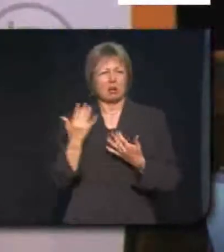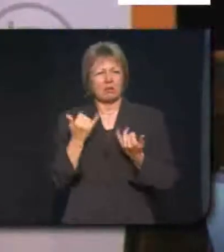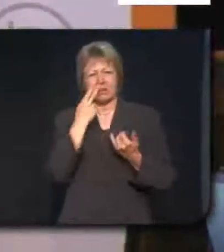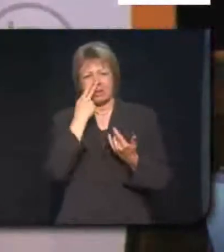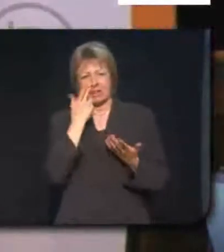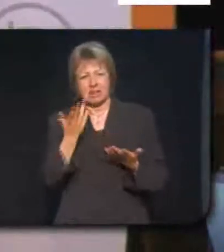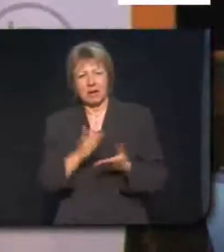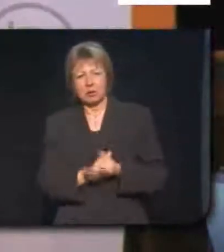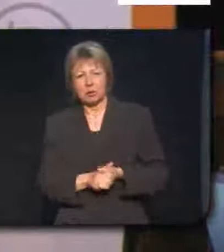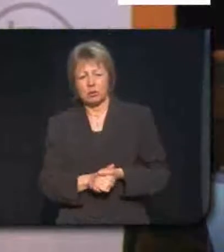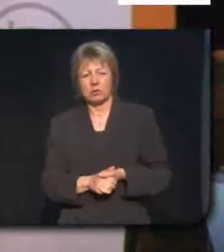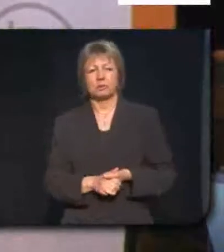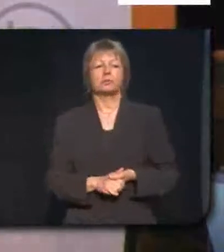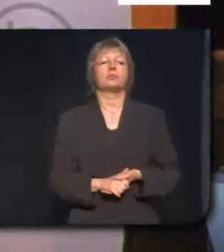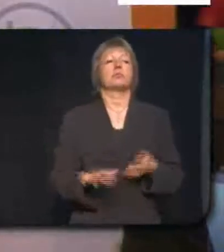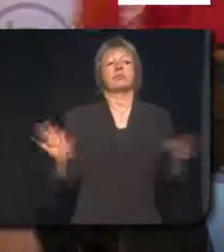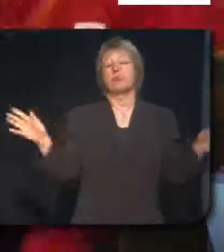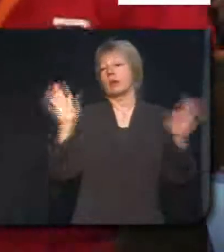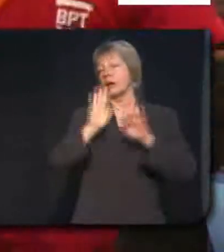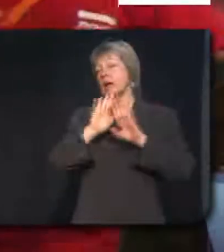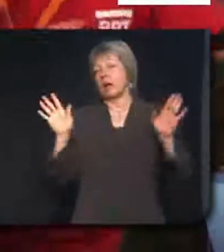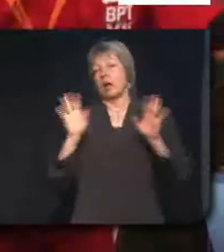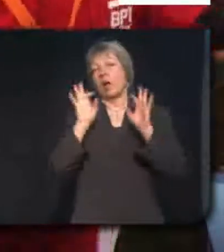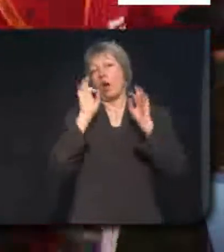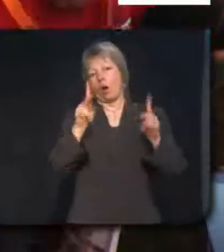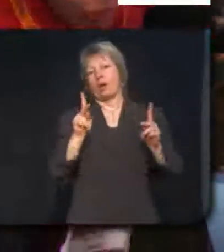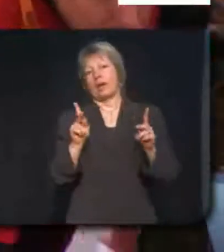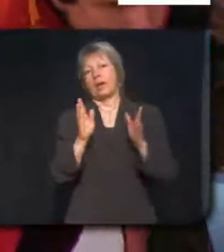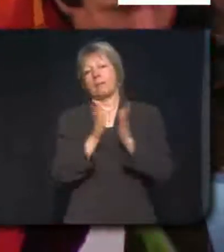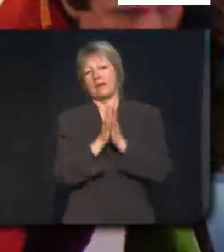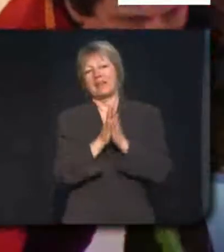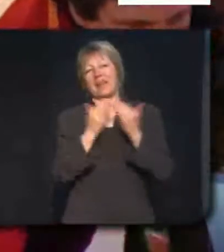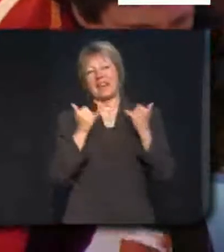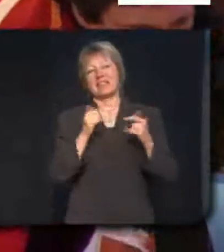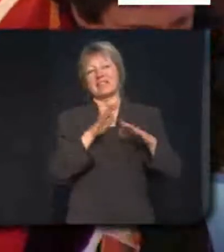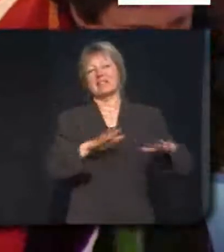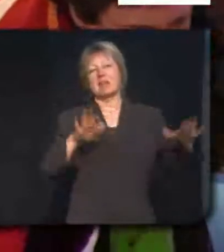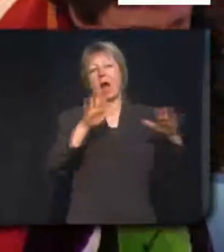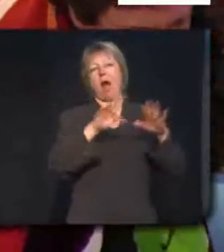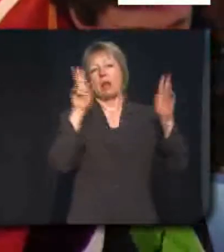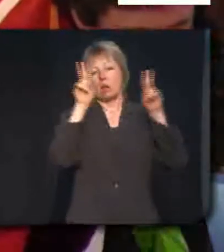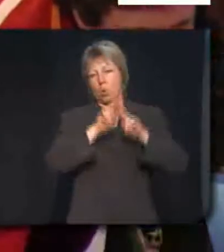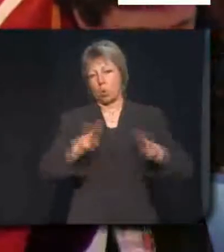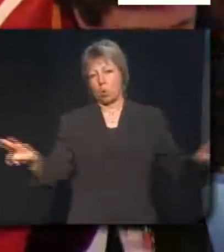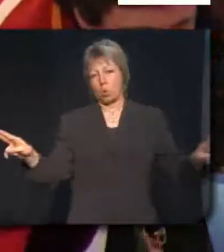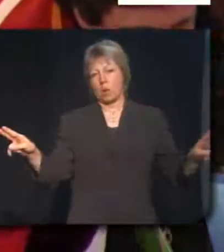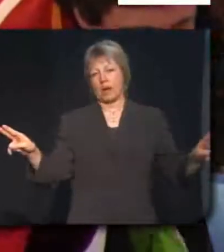okay ich bitte den Saal jetzt zur Ruhe zu kommen